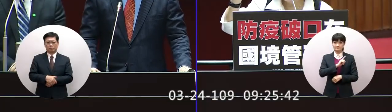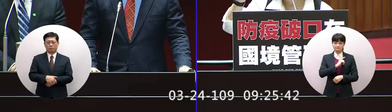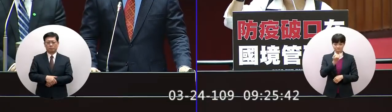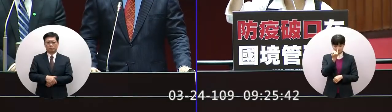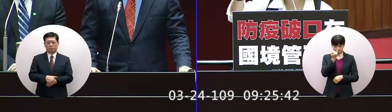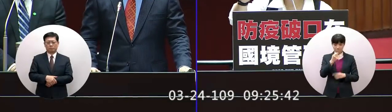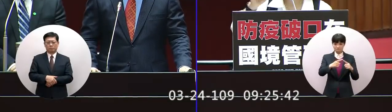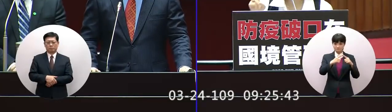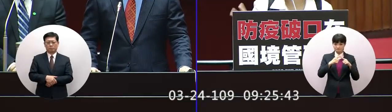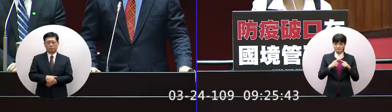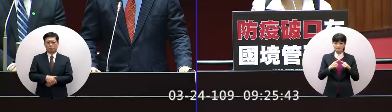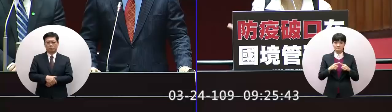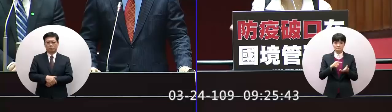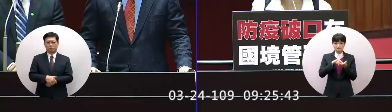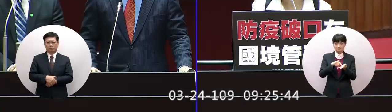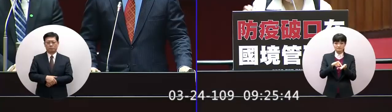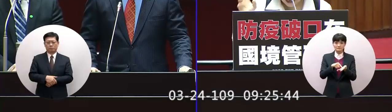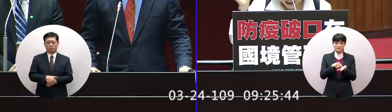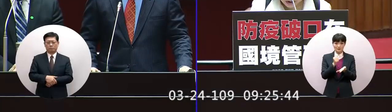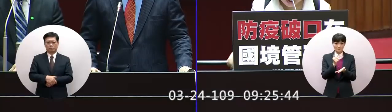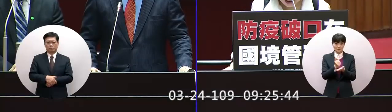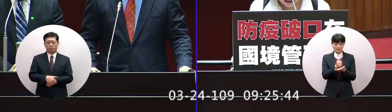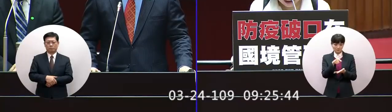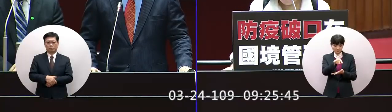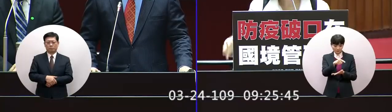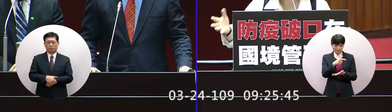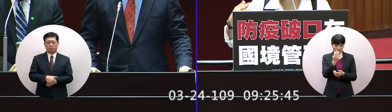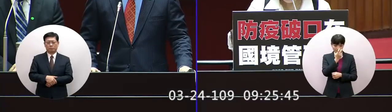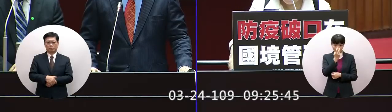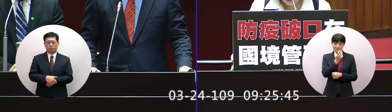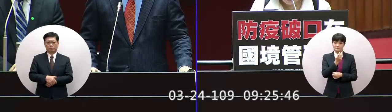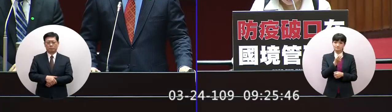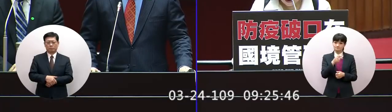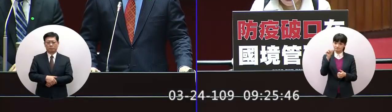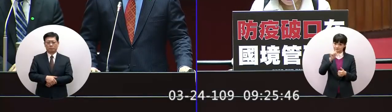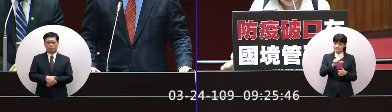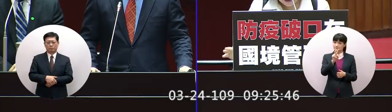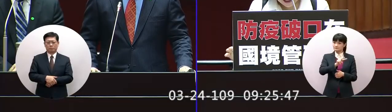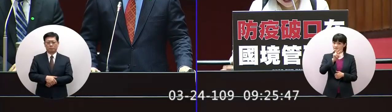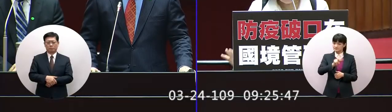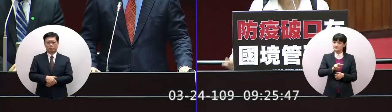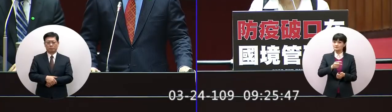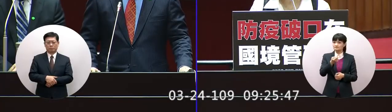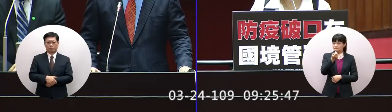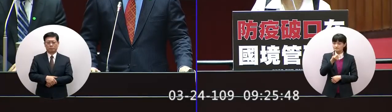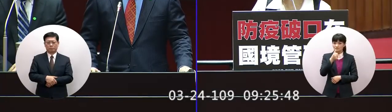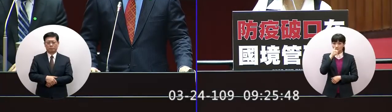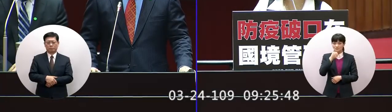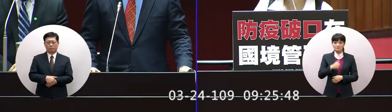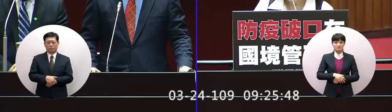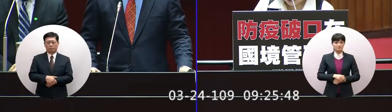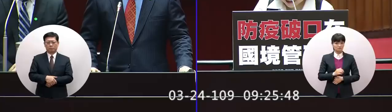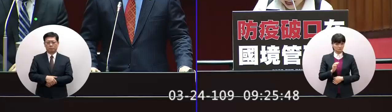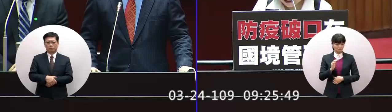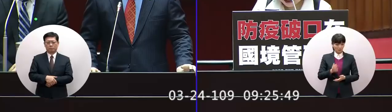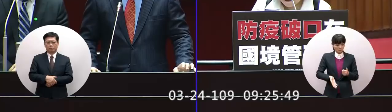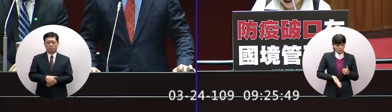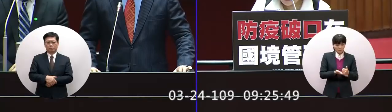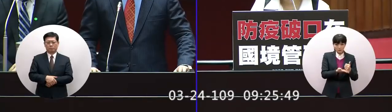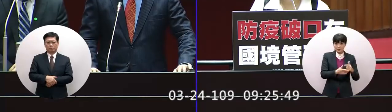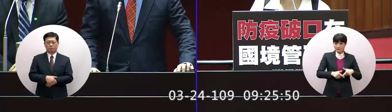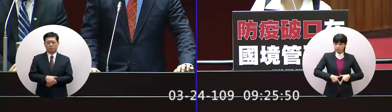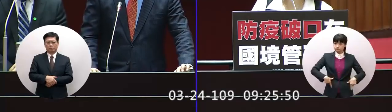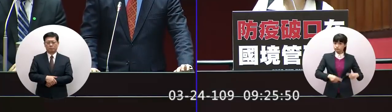罚则，是可以只要罚2000元就可以了，是鼓励他们站出来。可是这样真的能够降